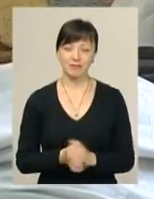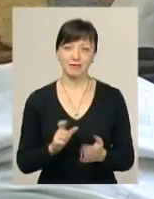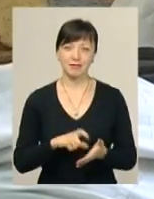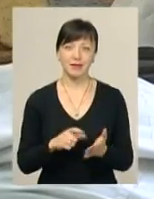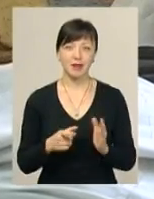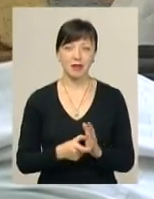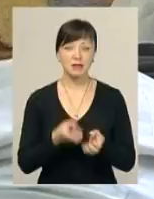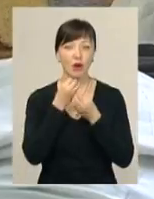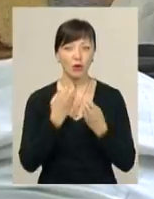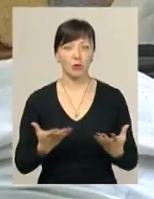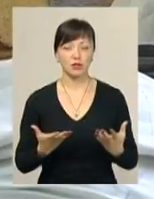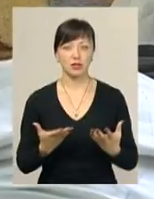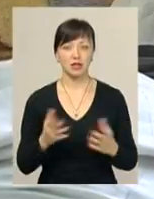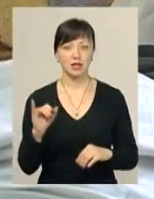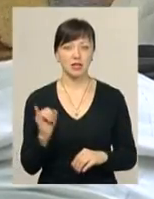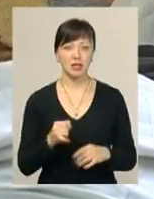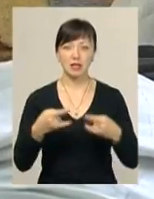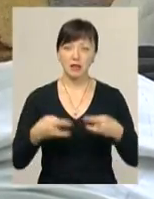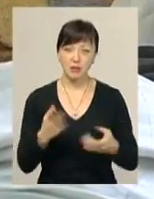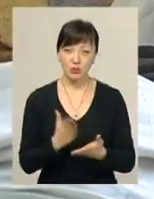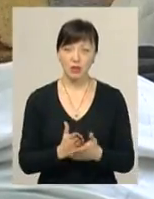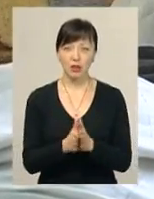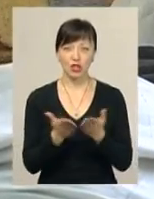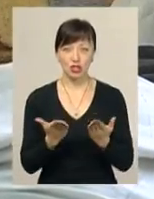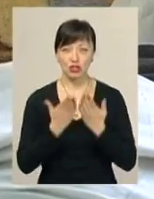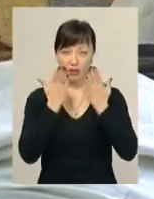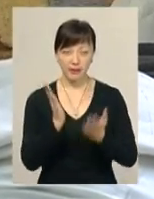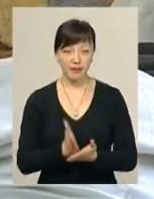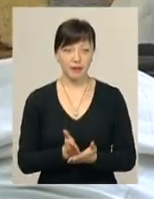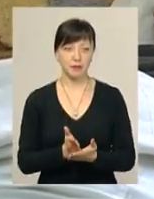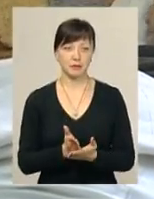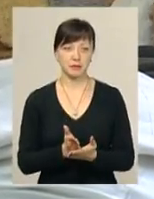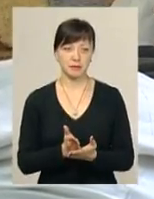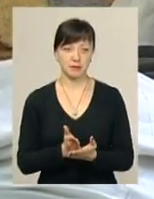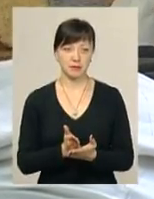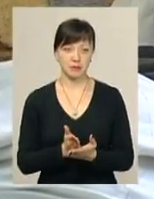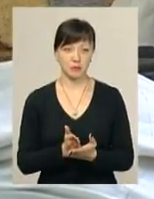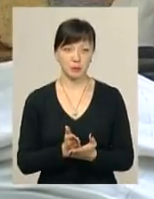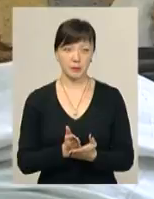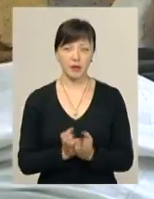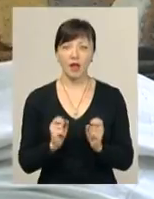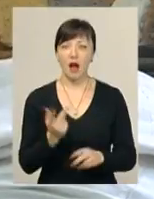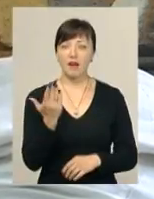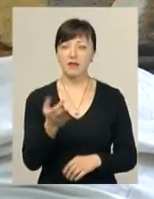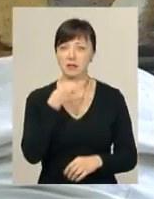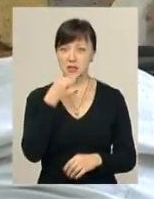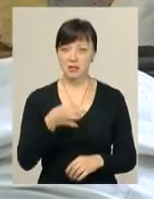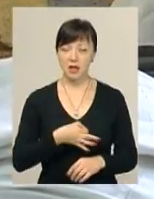хороша. І телевізор є, і книжка є. Так, як сказали, що